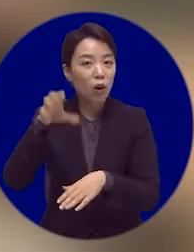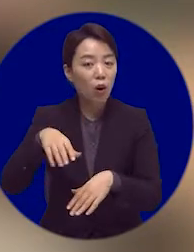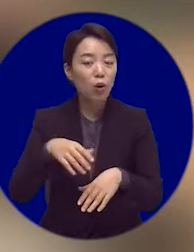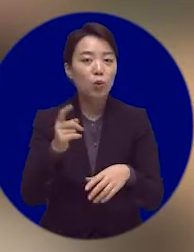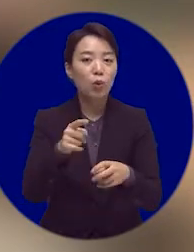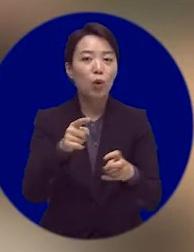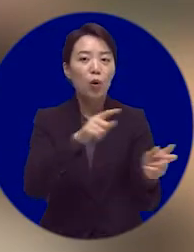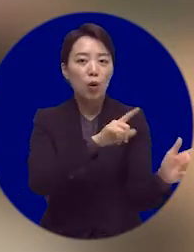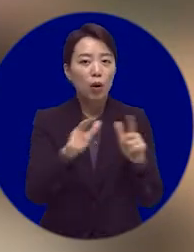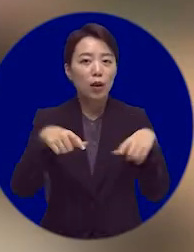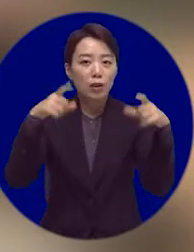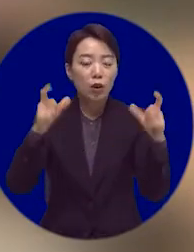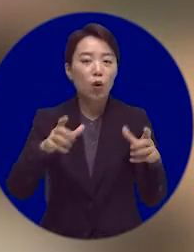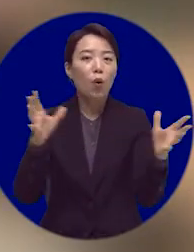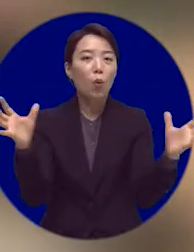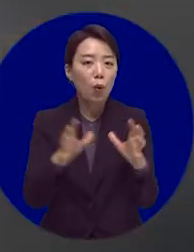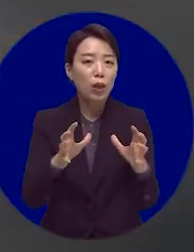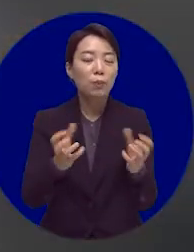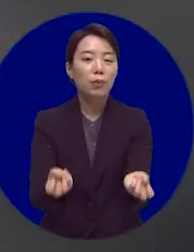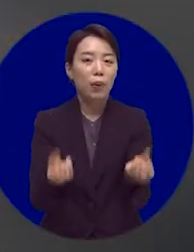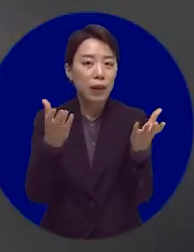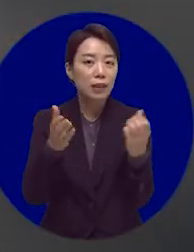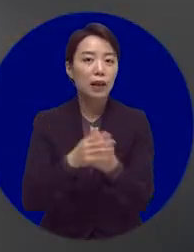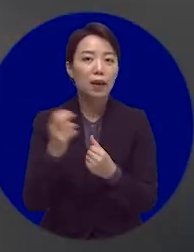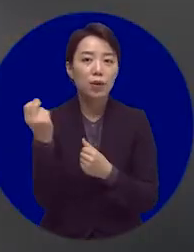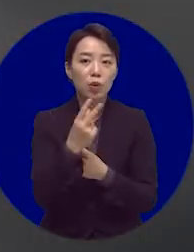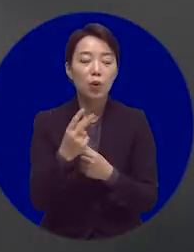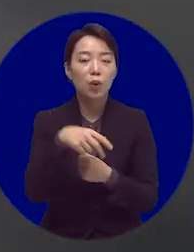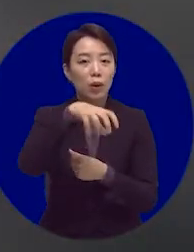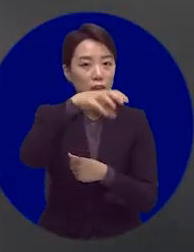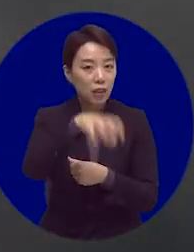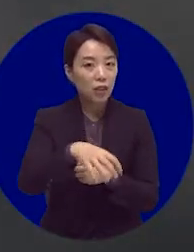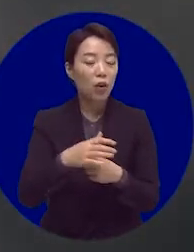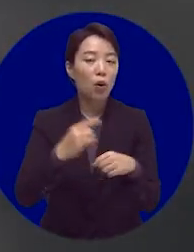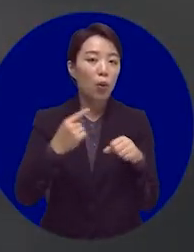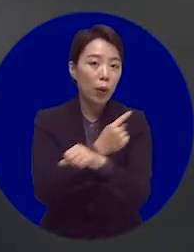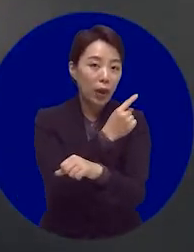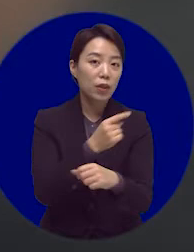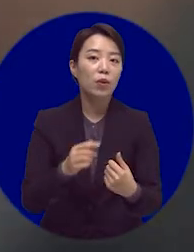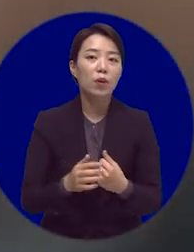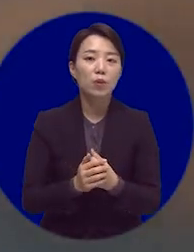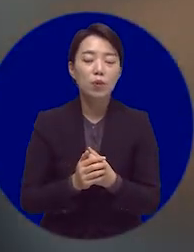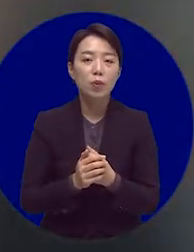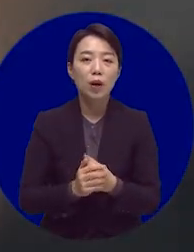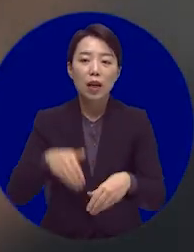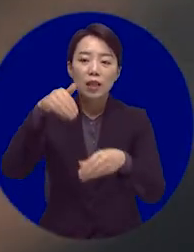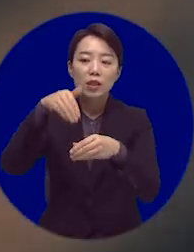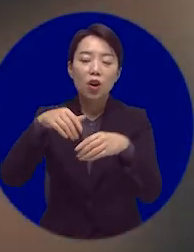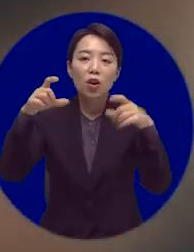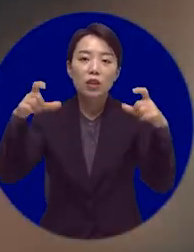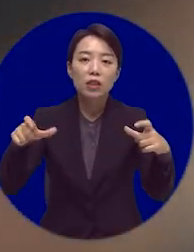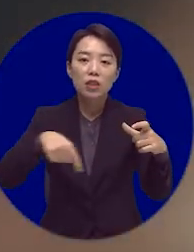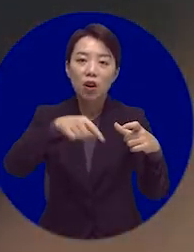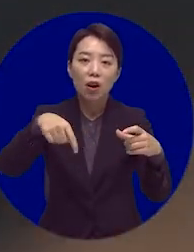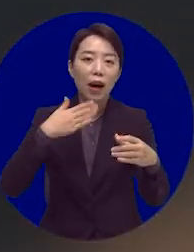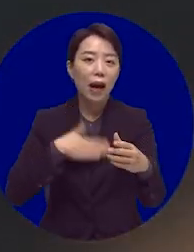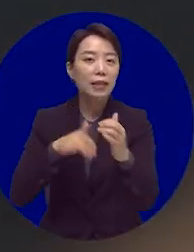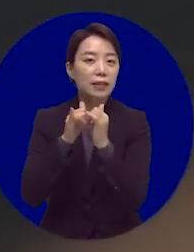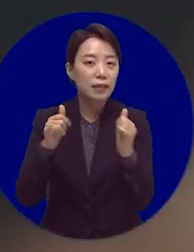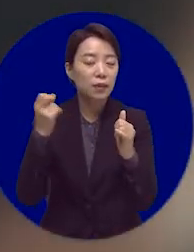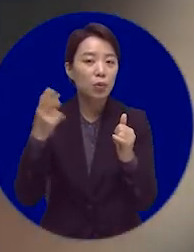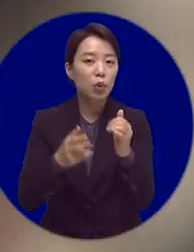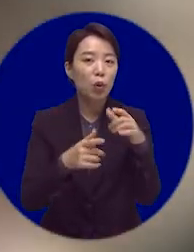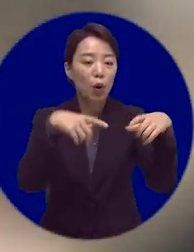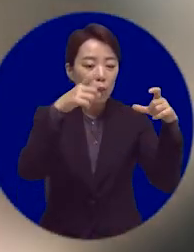선거구민의 모임이나 행사 또는 해당 선거구 밖에 있더라도 그 선거 구민과 연고가 있는 자나